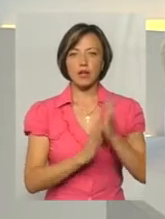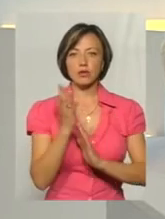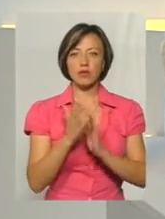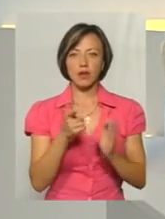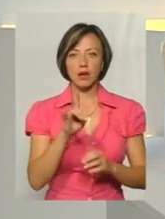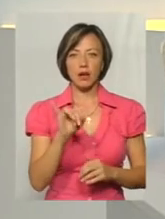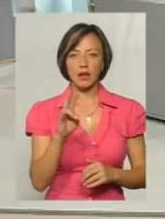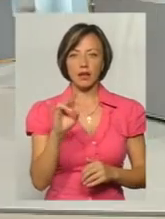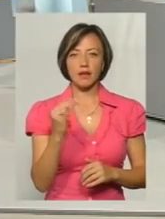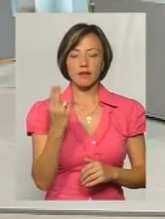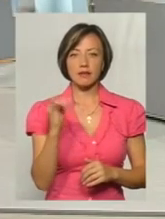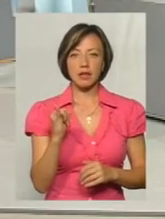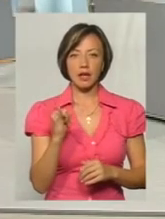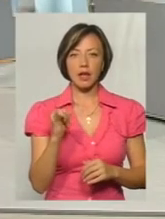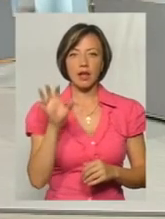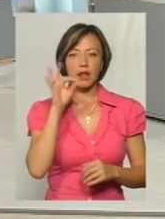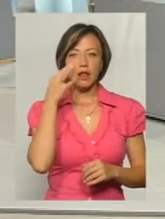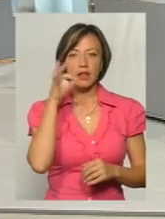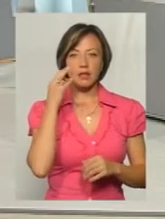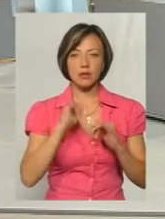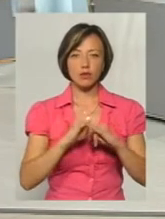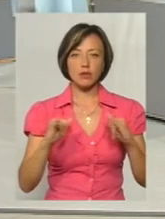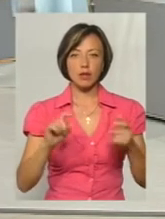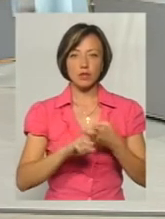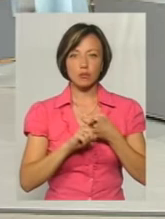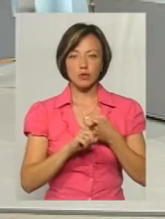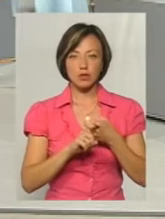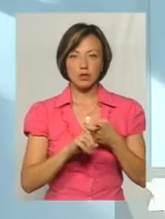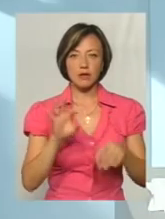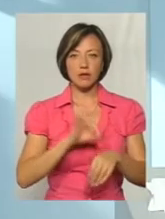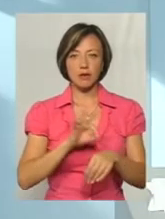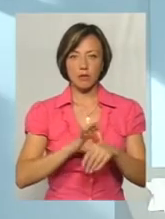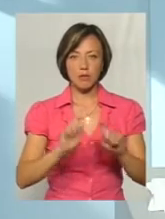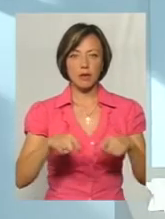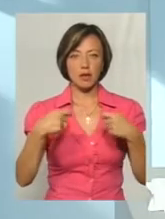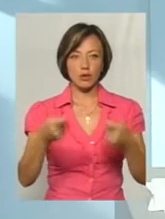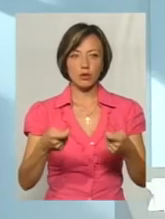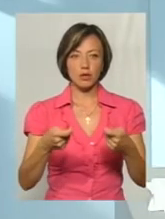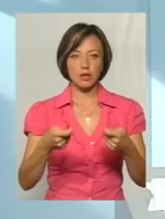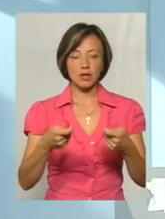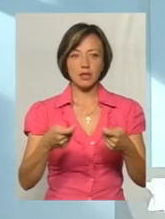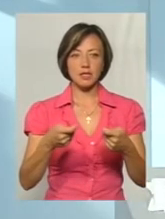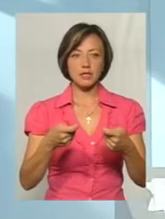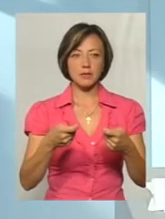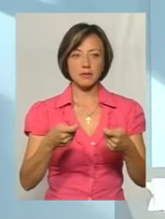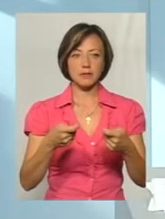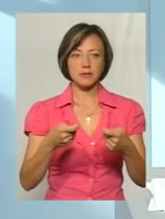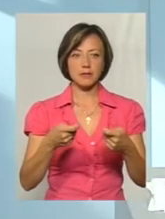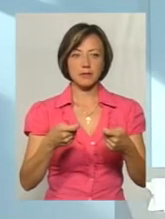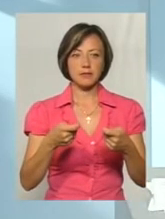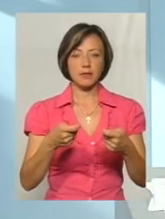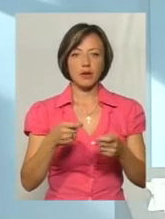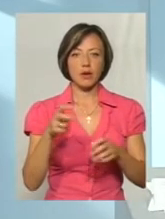дуже фактово розвивався. Вони збудники зарази переносять, курей крадуть,